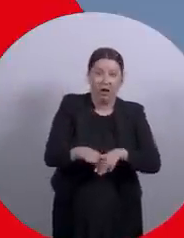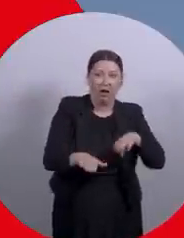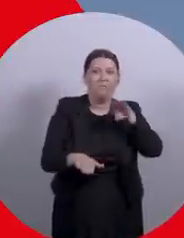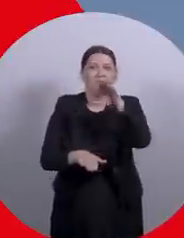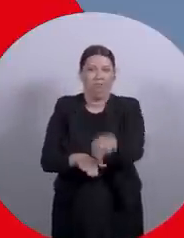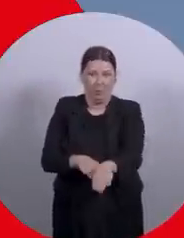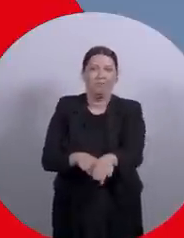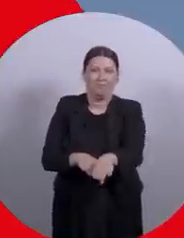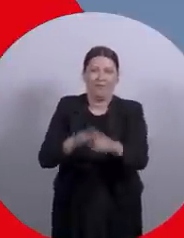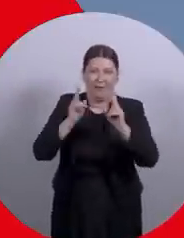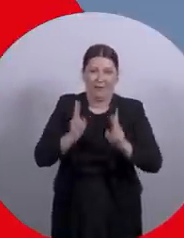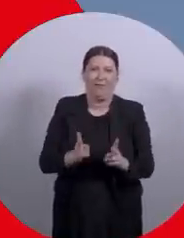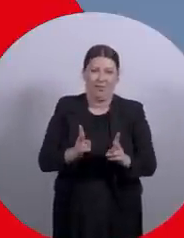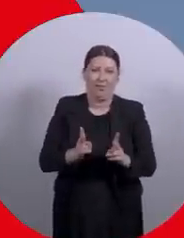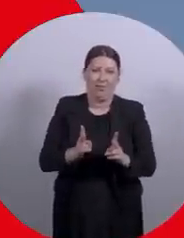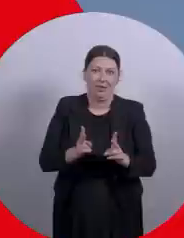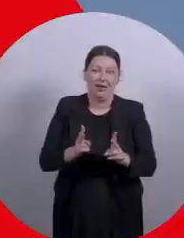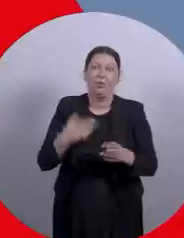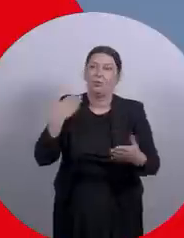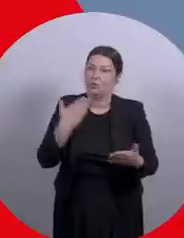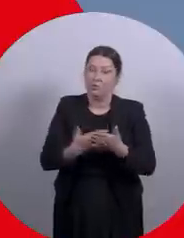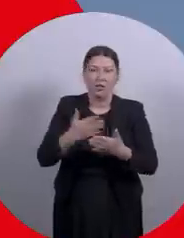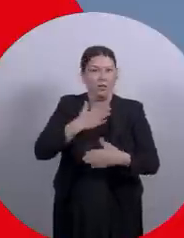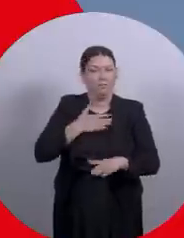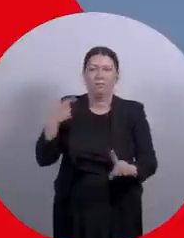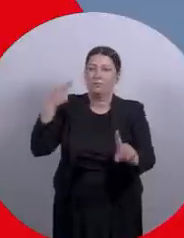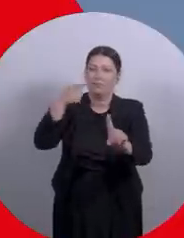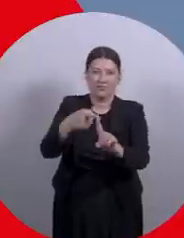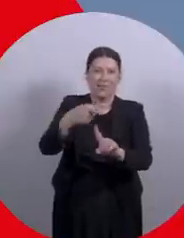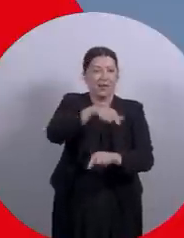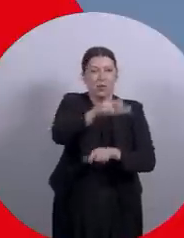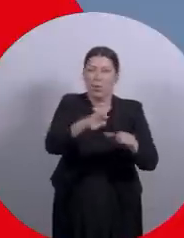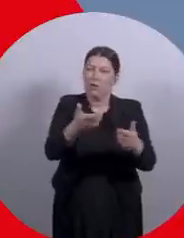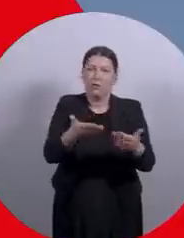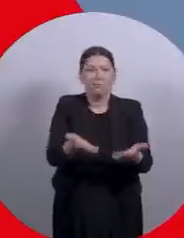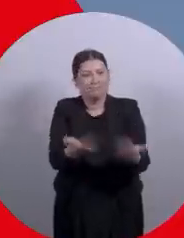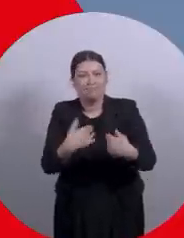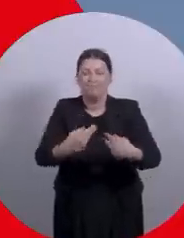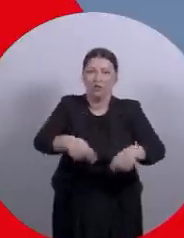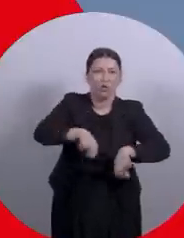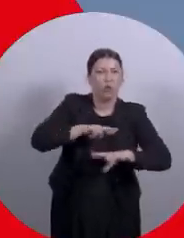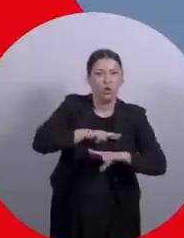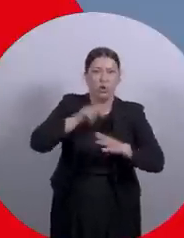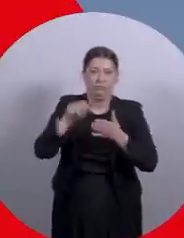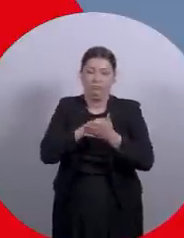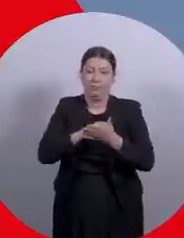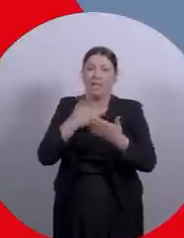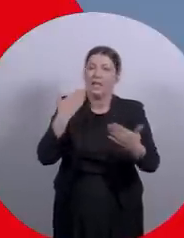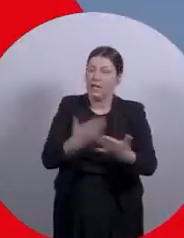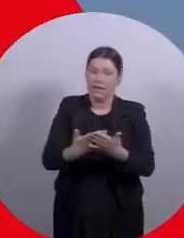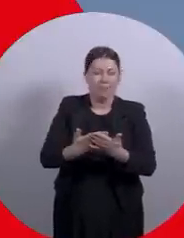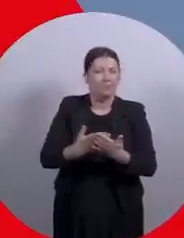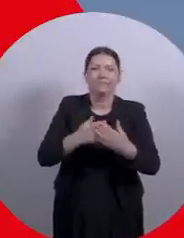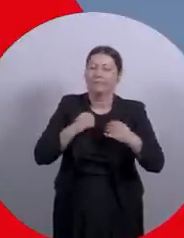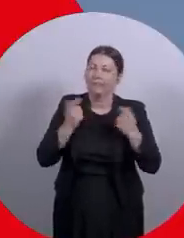das will ich in Angriff nehmen keine Koalition mit der ÖVP